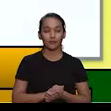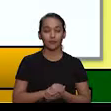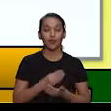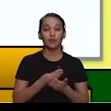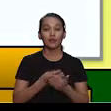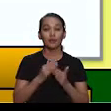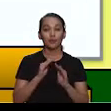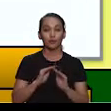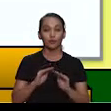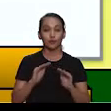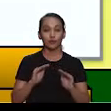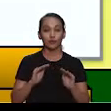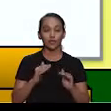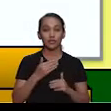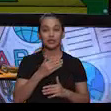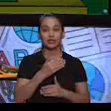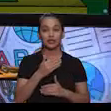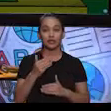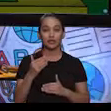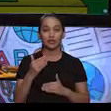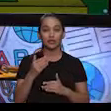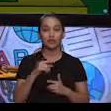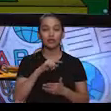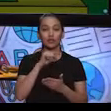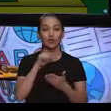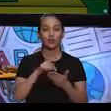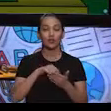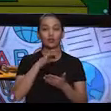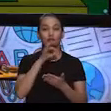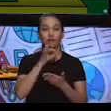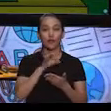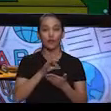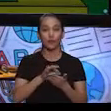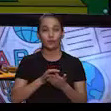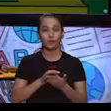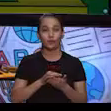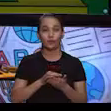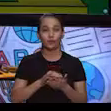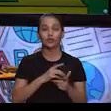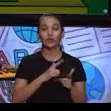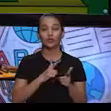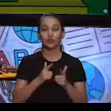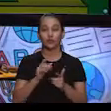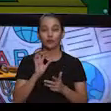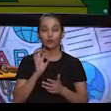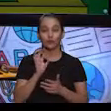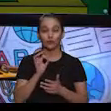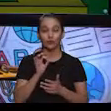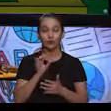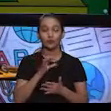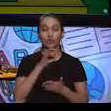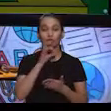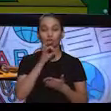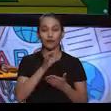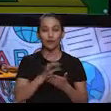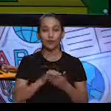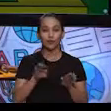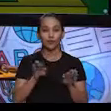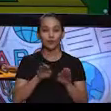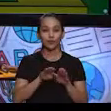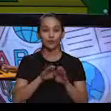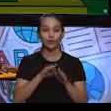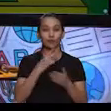Mana aziz o'quvchilar, demak siz ushbu savollarga javobingiz allaqachon tayyor. Endi javobimizni tekshirib